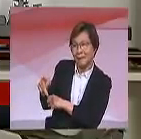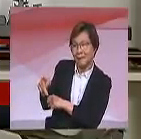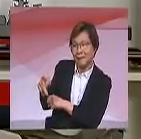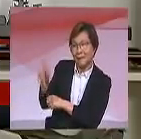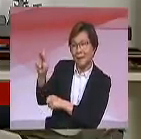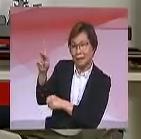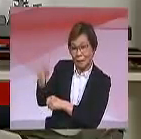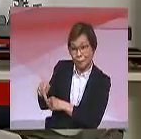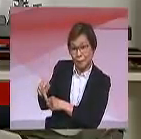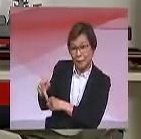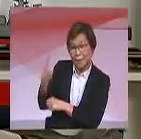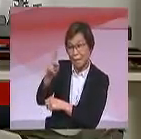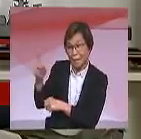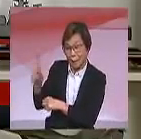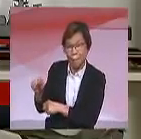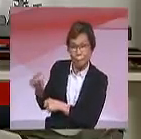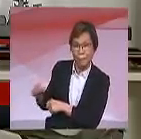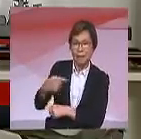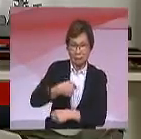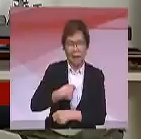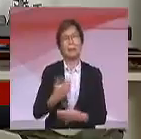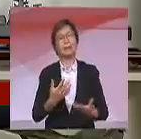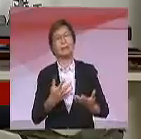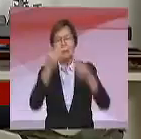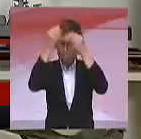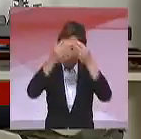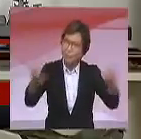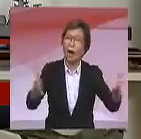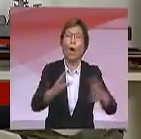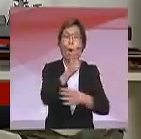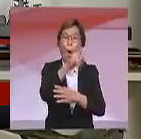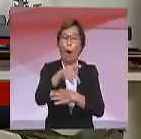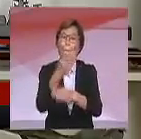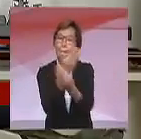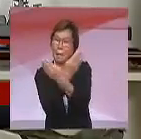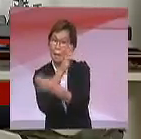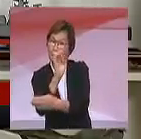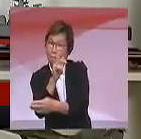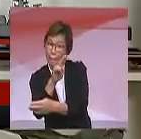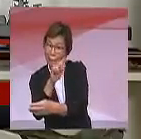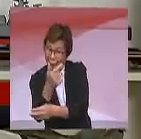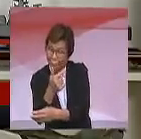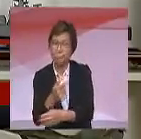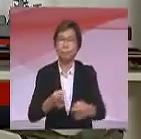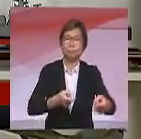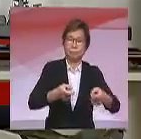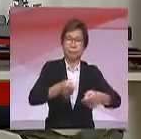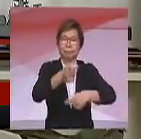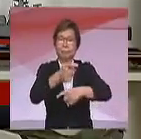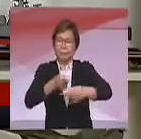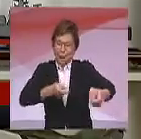kes-kes bukan kesihatan, termasuklah ops benteng, kawalan ops apa